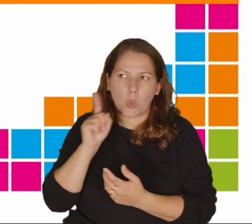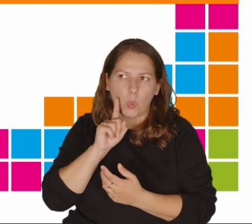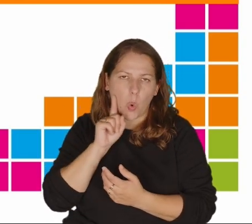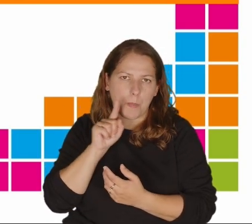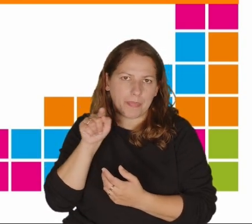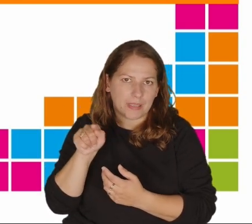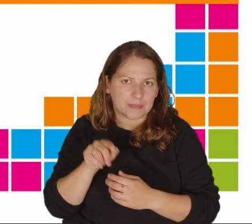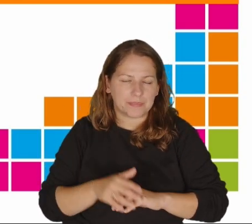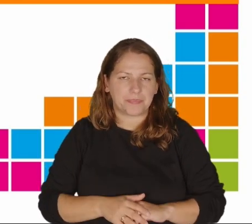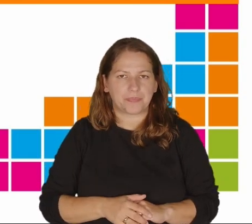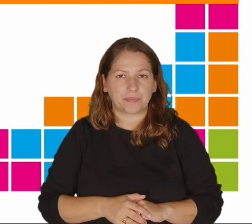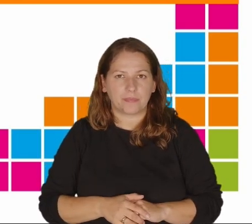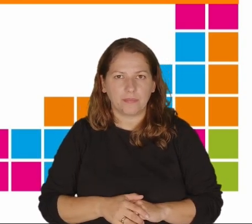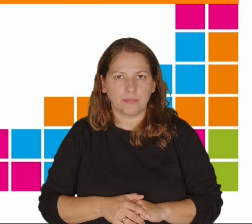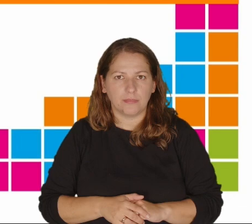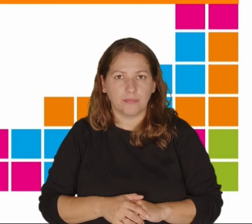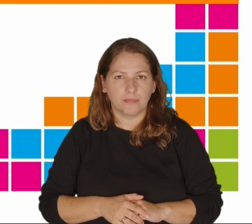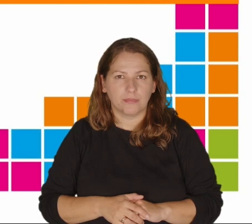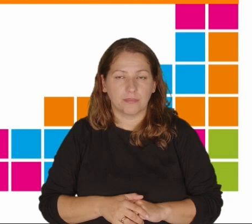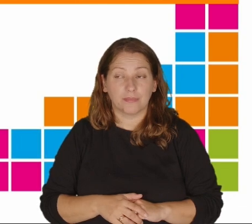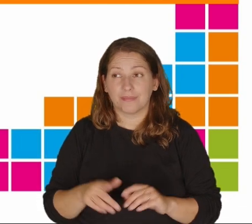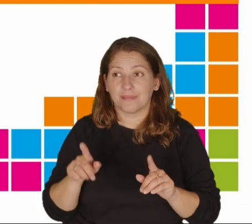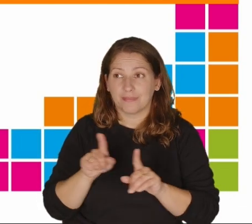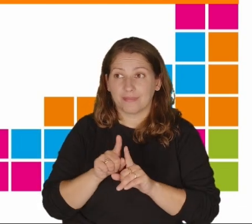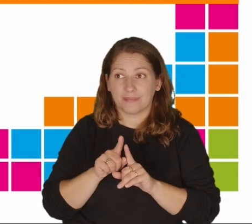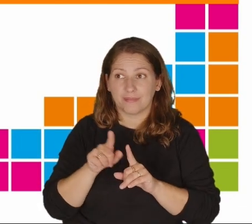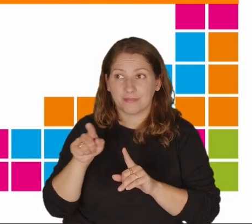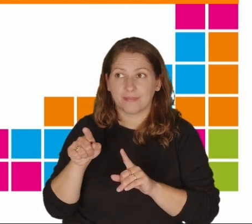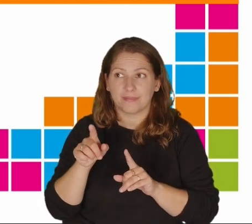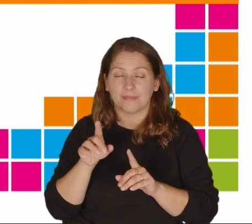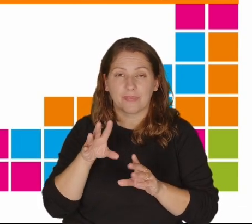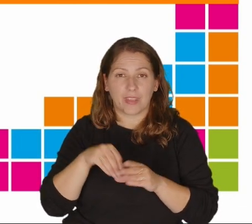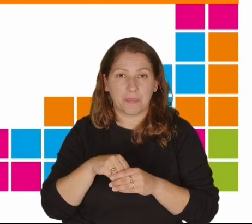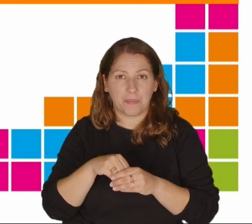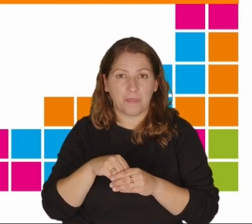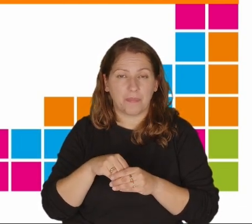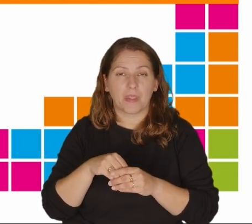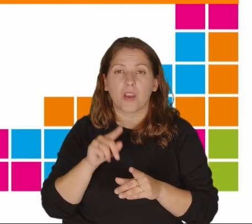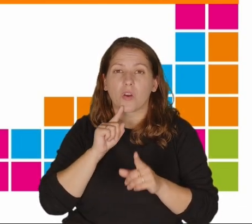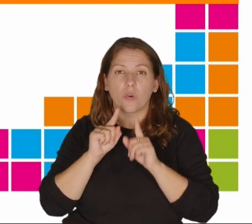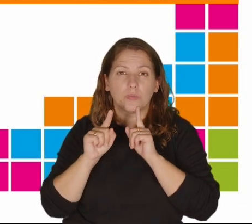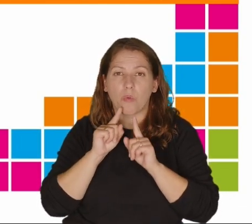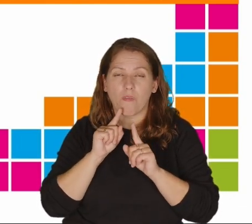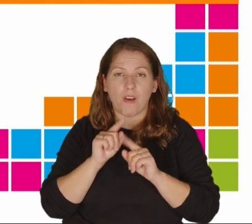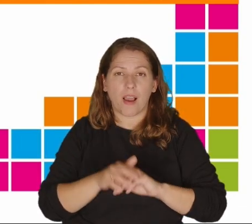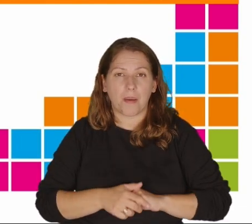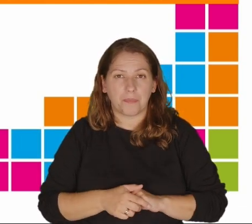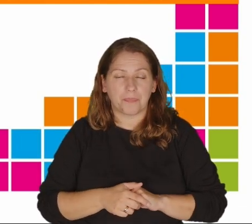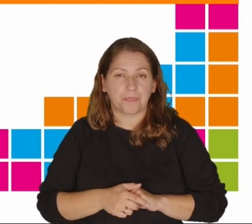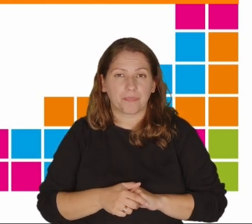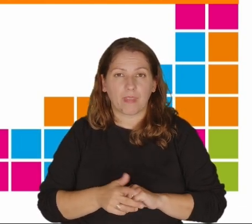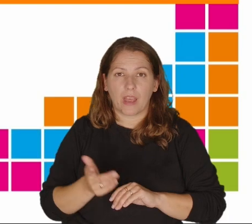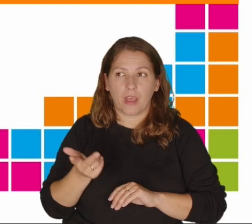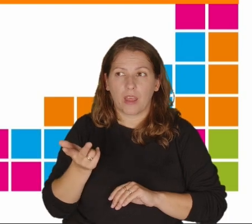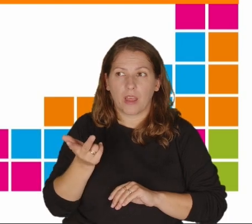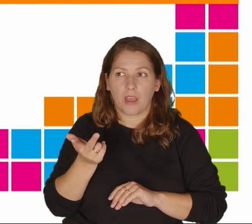chłopcem. I właściwie tak jakby wprowadzającym od razu rozmowę taką